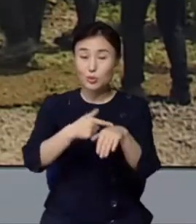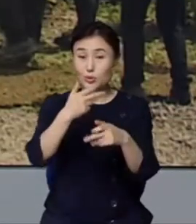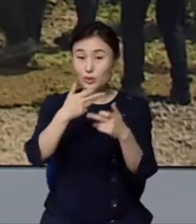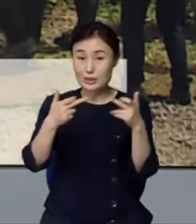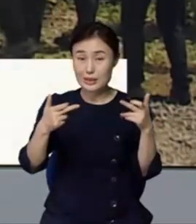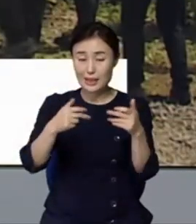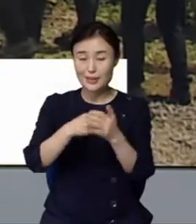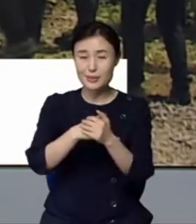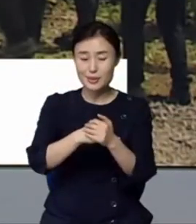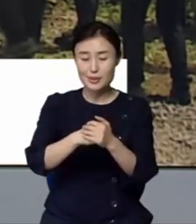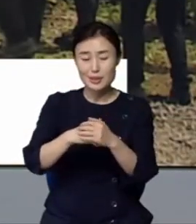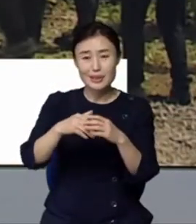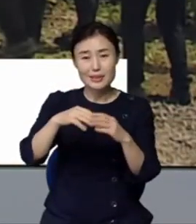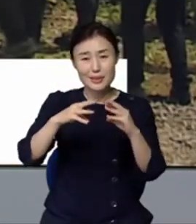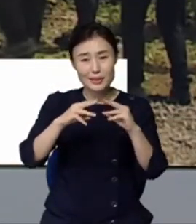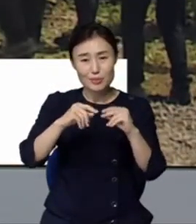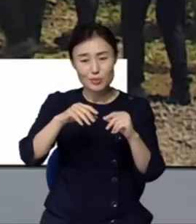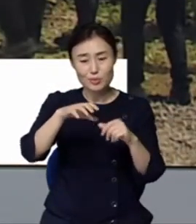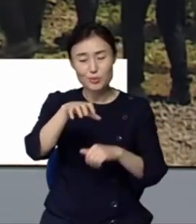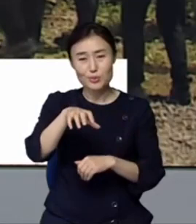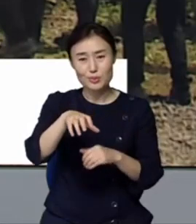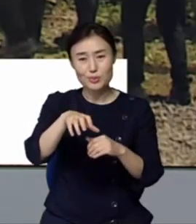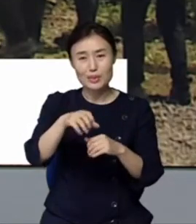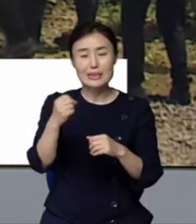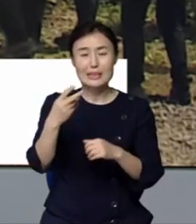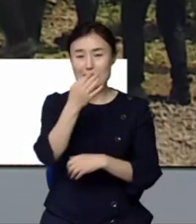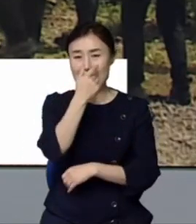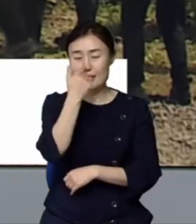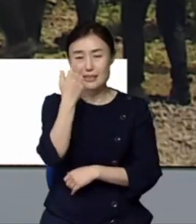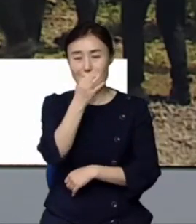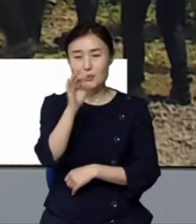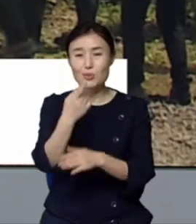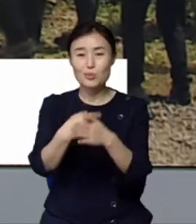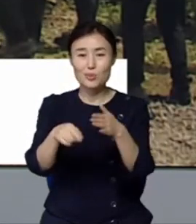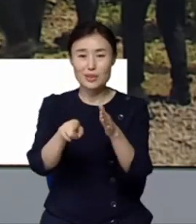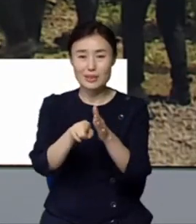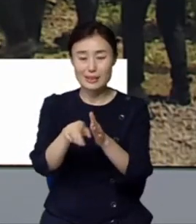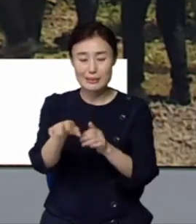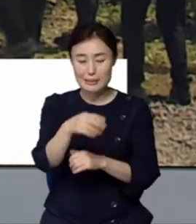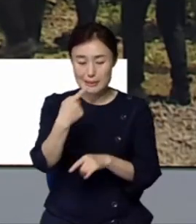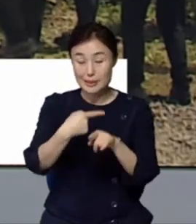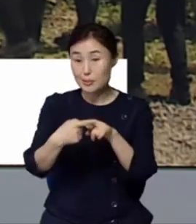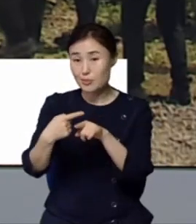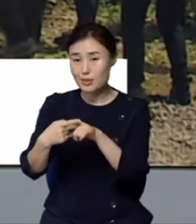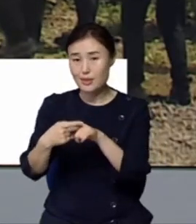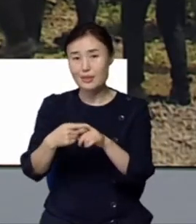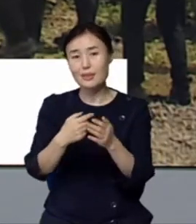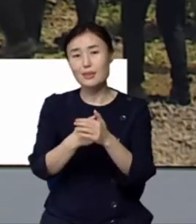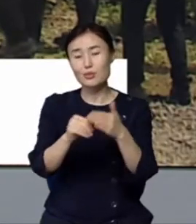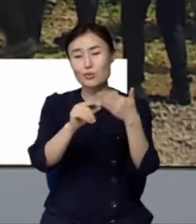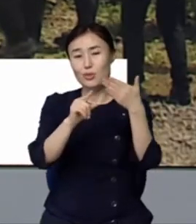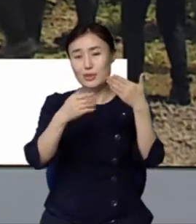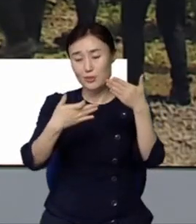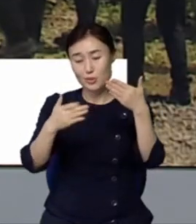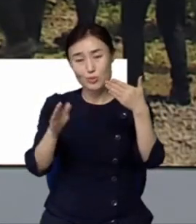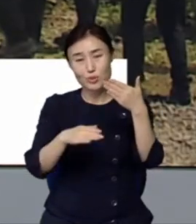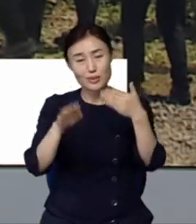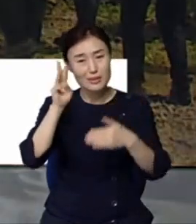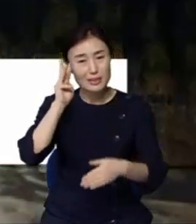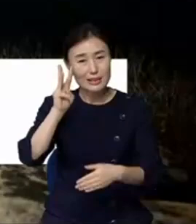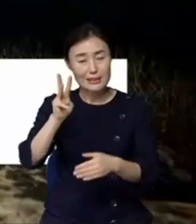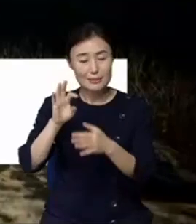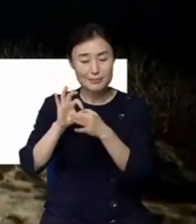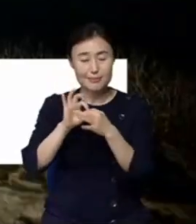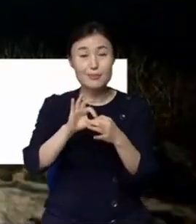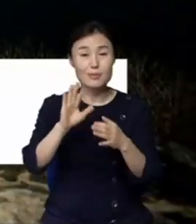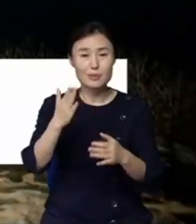무등산권역 유네스코 세계지질공원 재인증을 위한 현장 심사가 오는 19일부터 나흘간 진행됩니다.